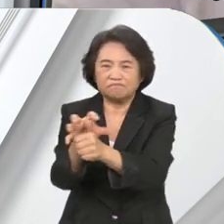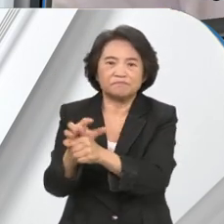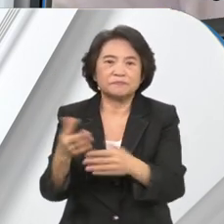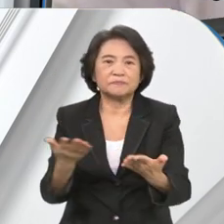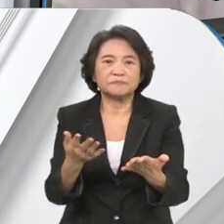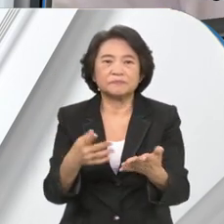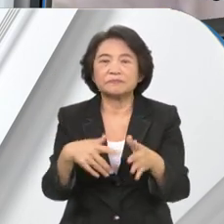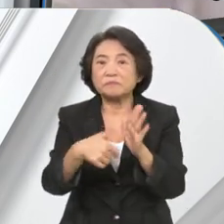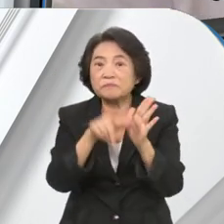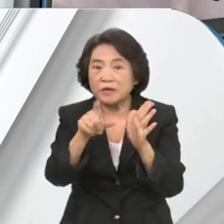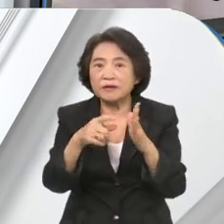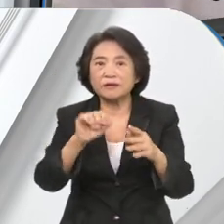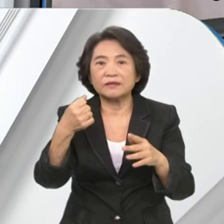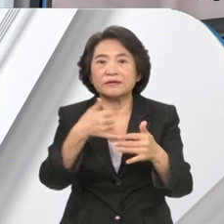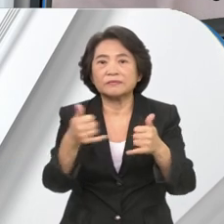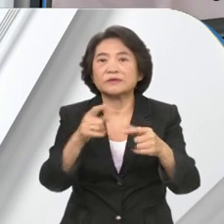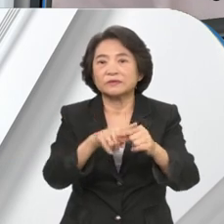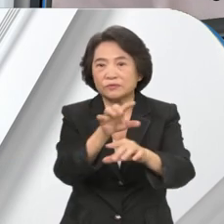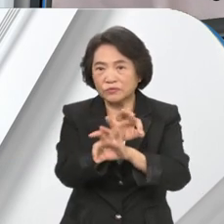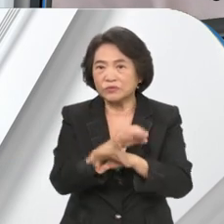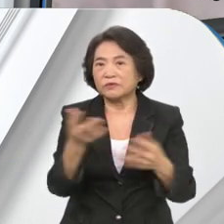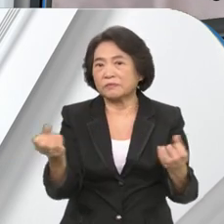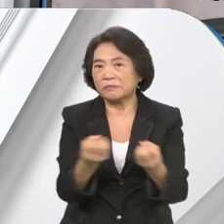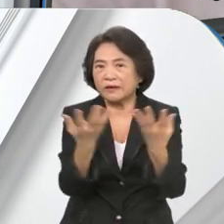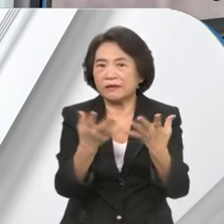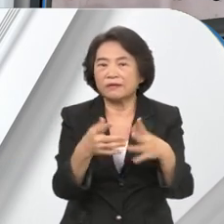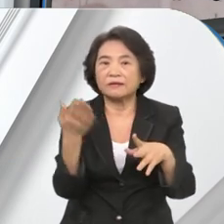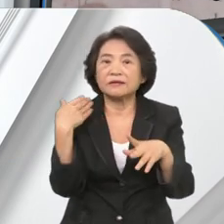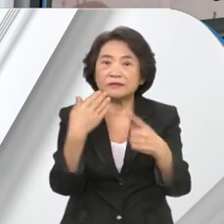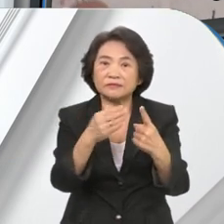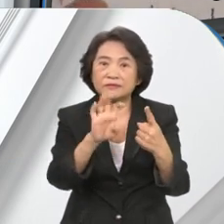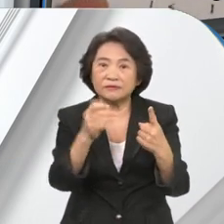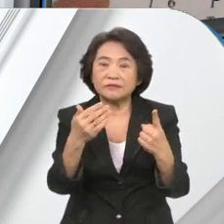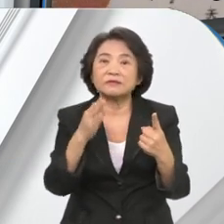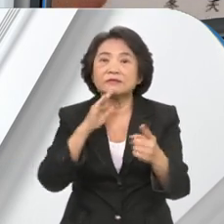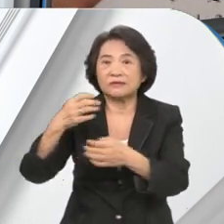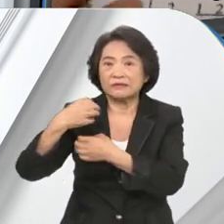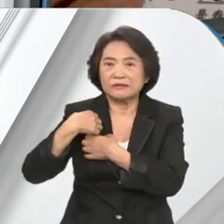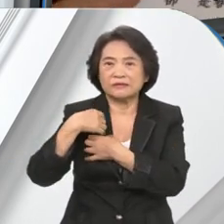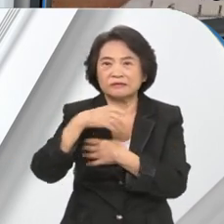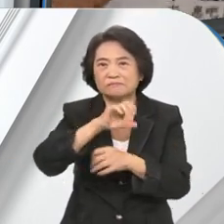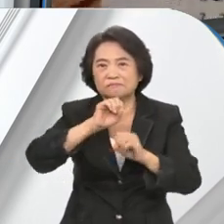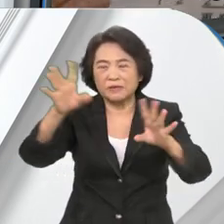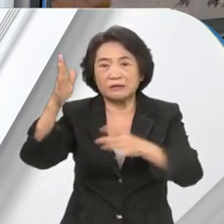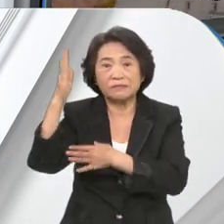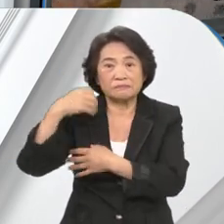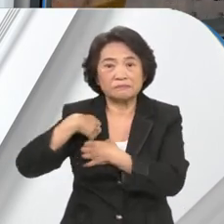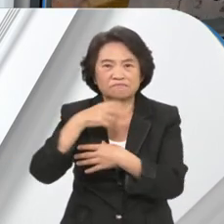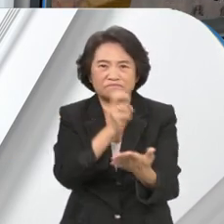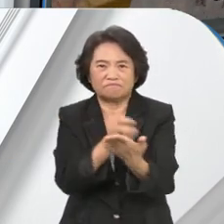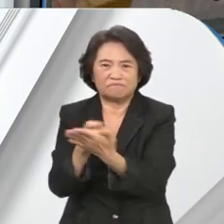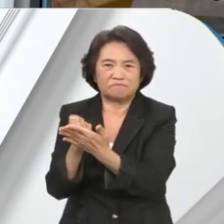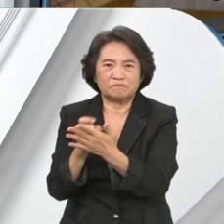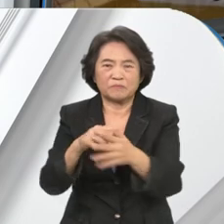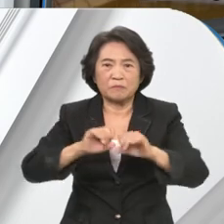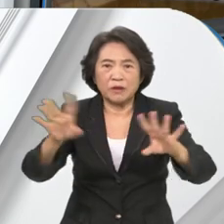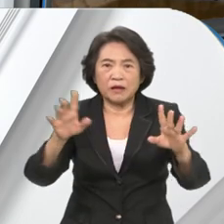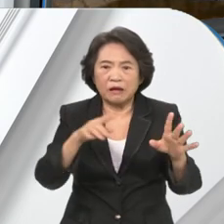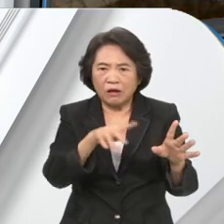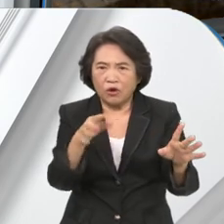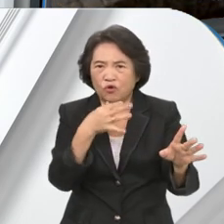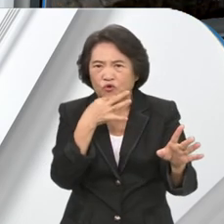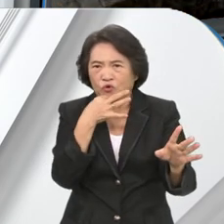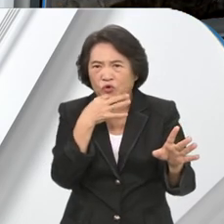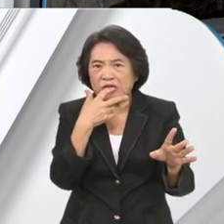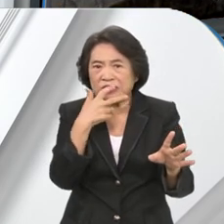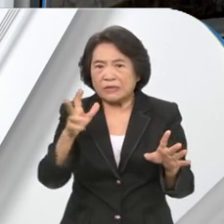白海事件，里面综合案。1949年，建人令实施过后，台湾有东岛素材都受到拍